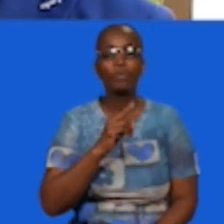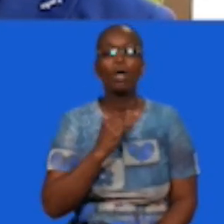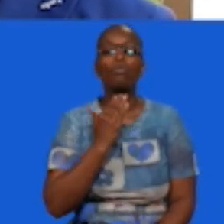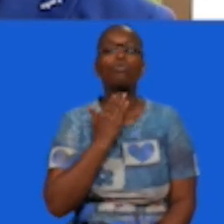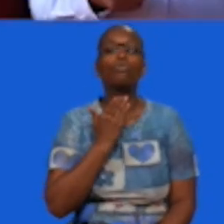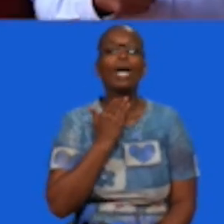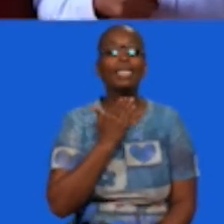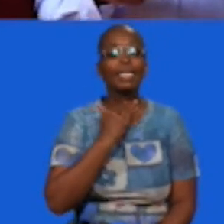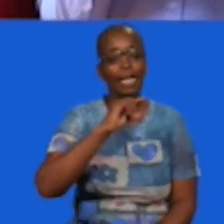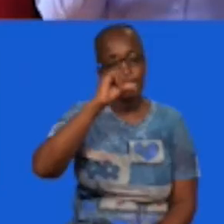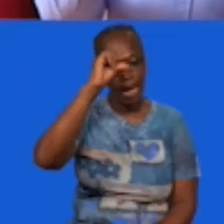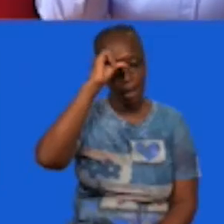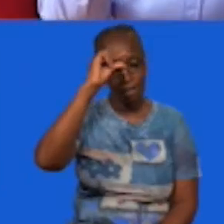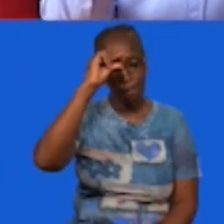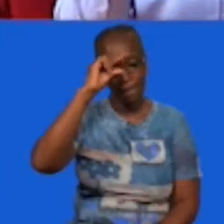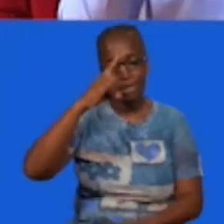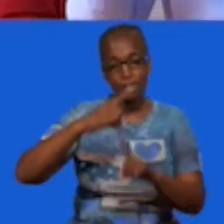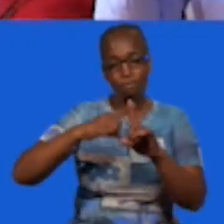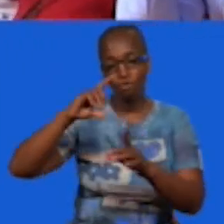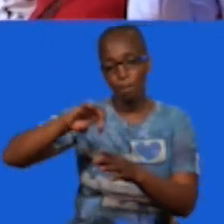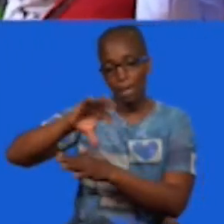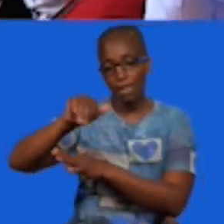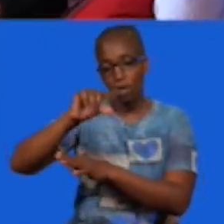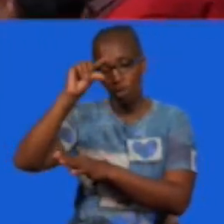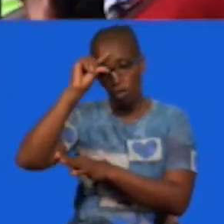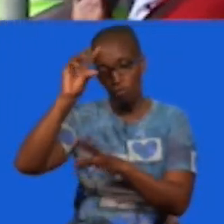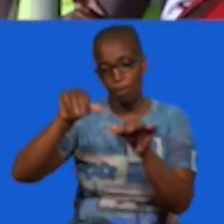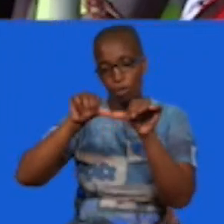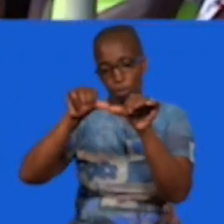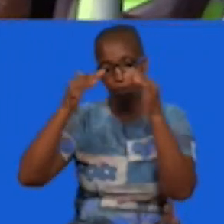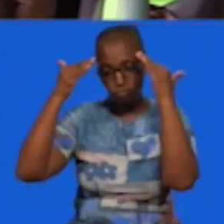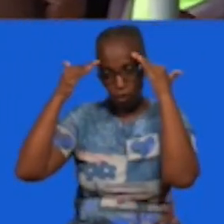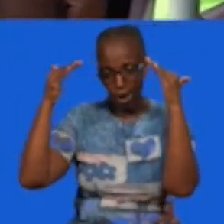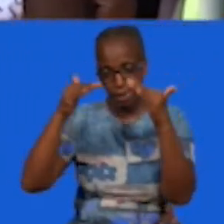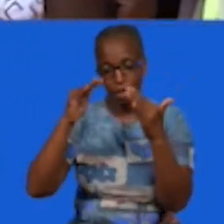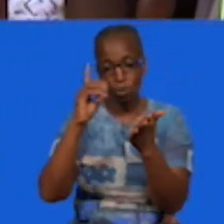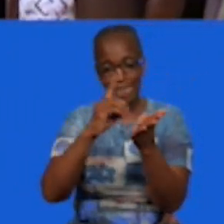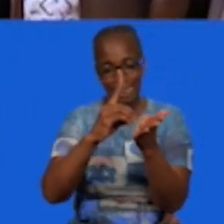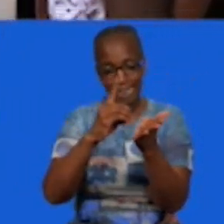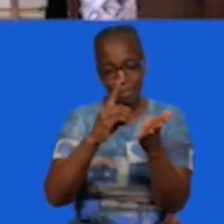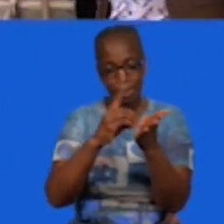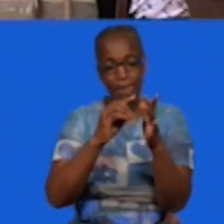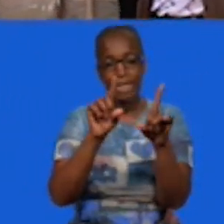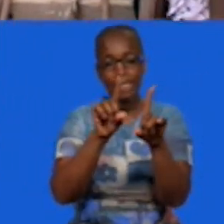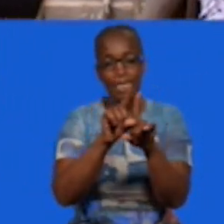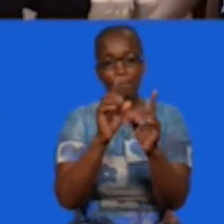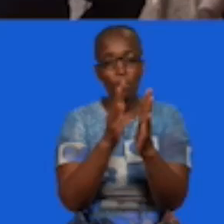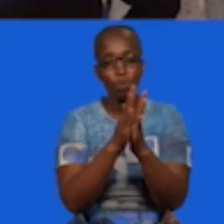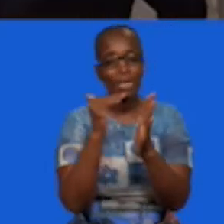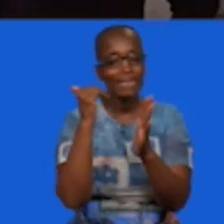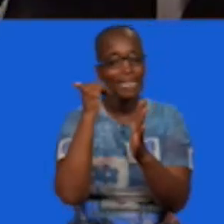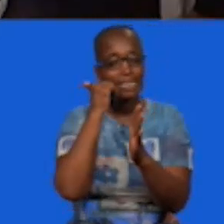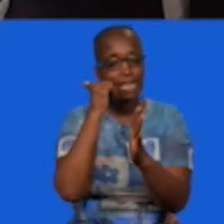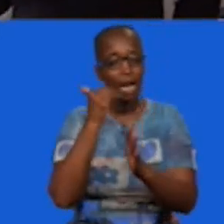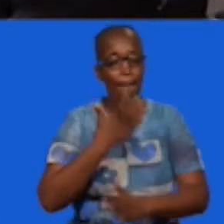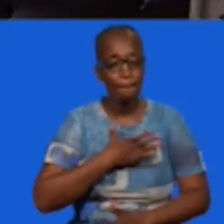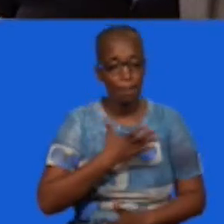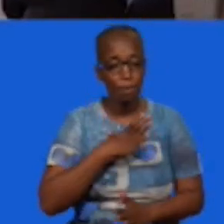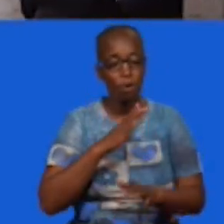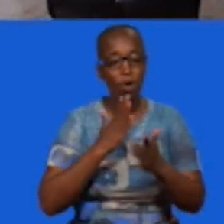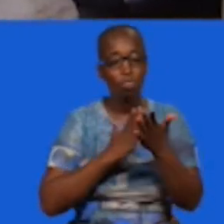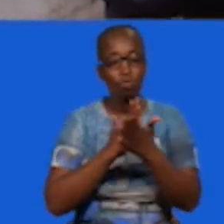kufanya renovation. Wameitaka serikali ya kaunti kuangazia utendakazi wa madaktari pamoja na